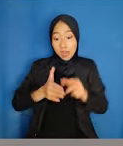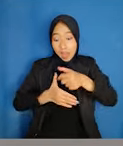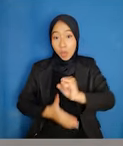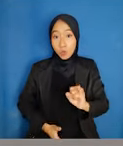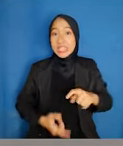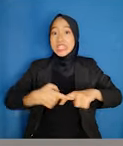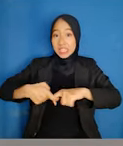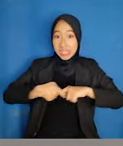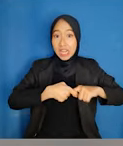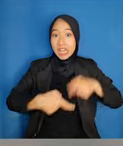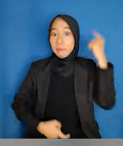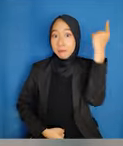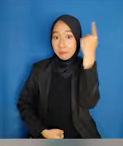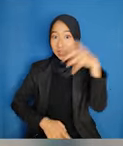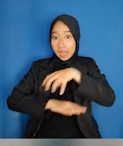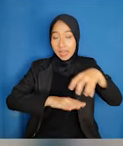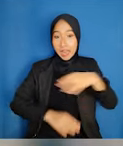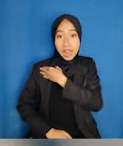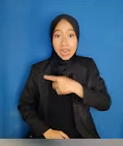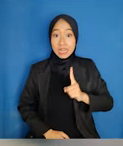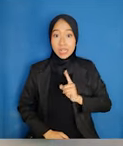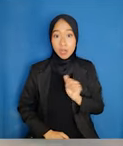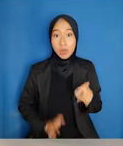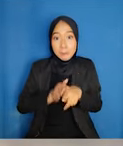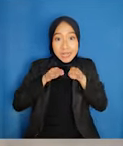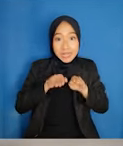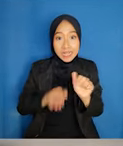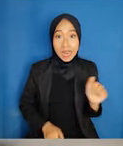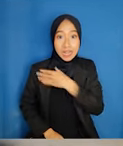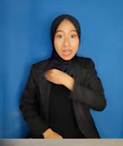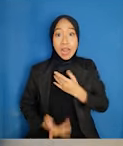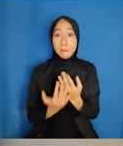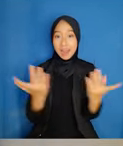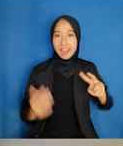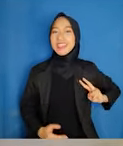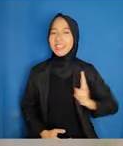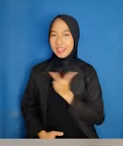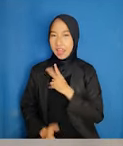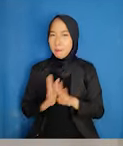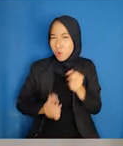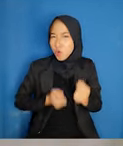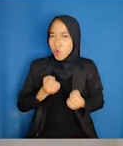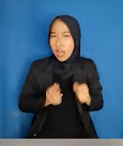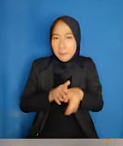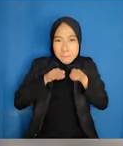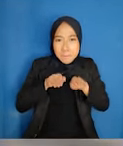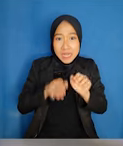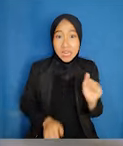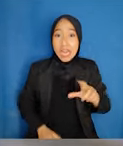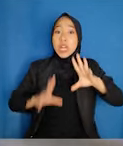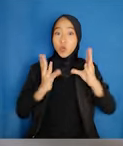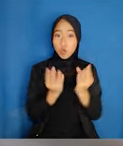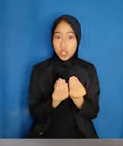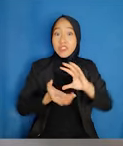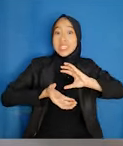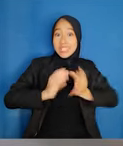Melalui sinergi pemerintah daerah, satuan pendidikan, dan masyarakat, kita berusaha memastikan pendidikan inklusif